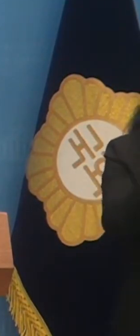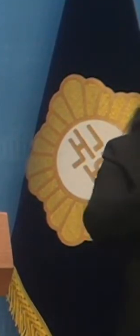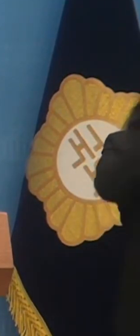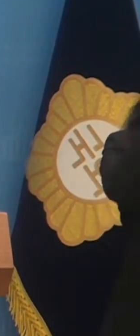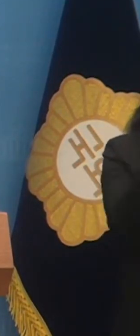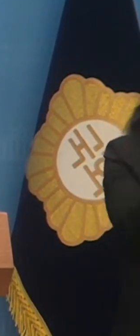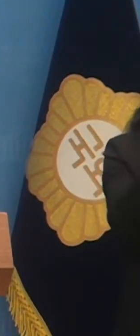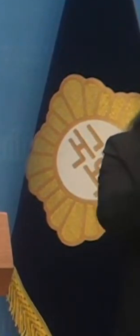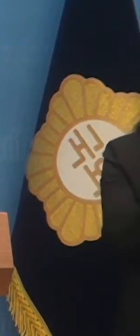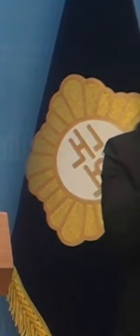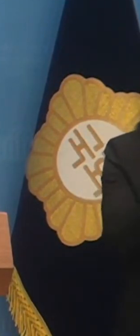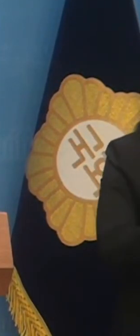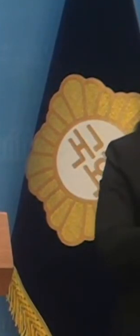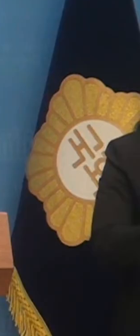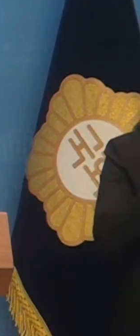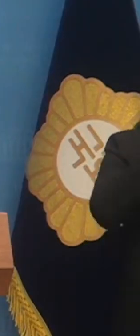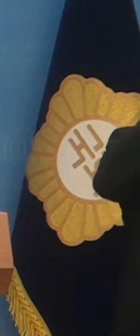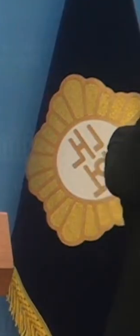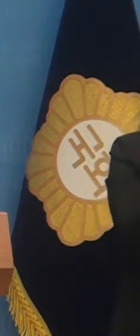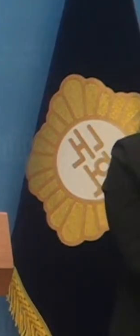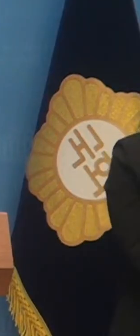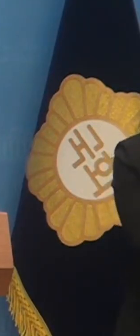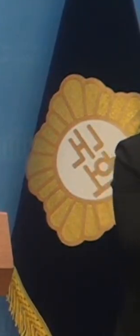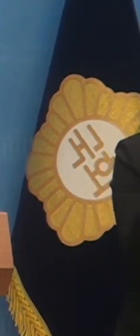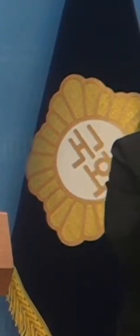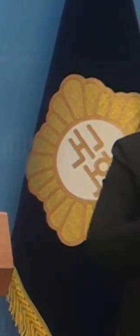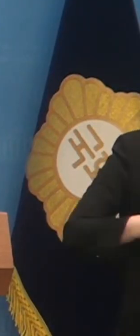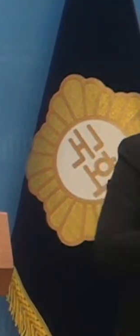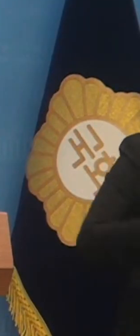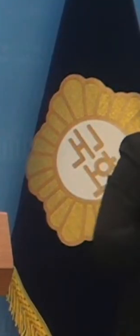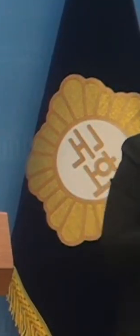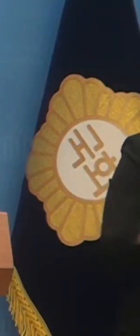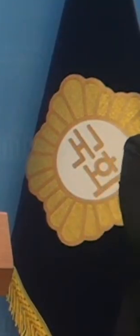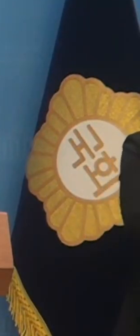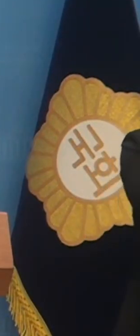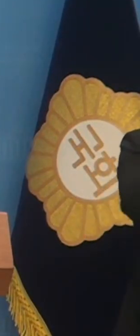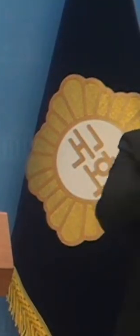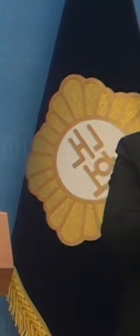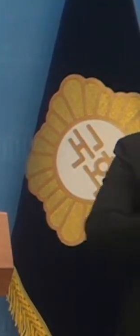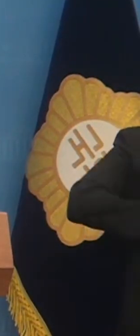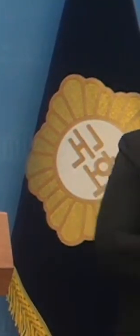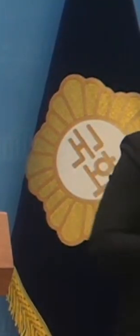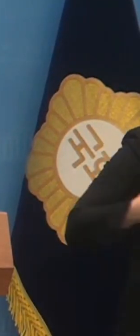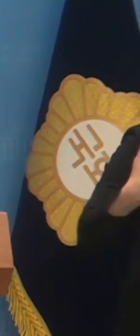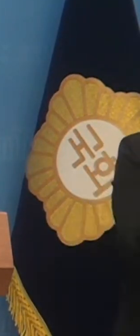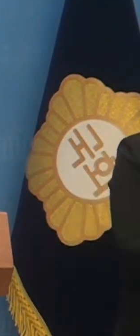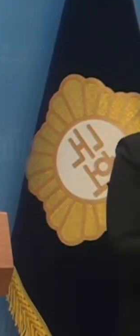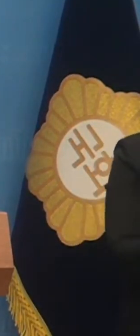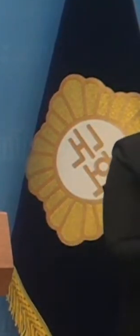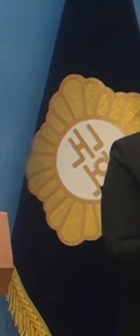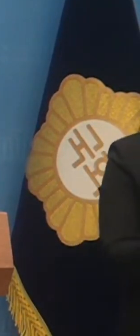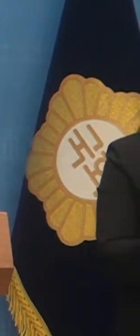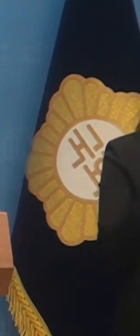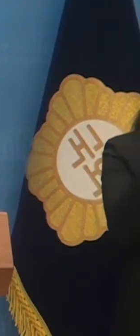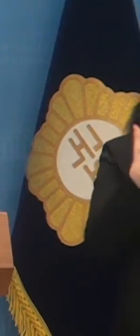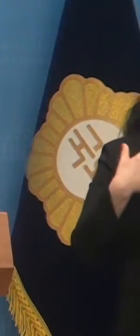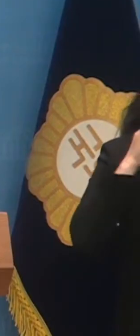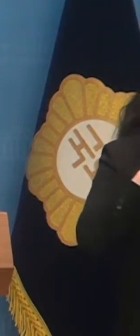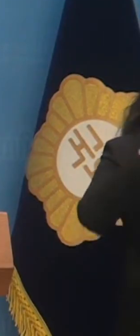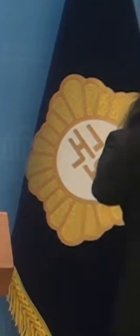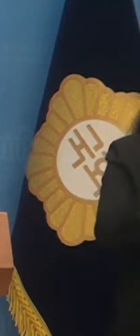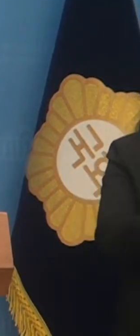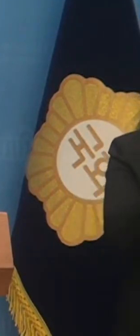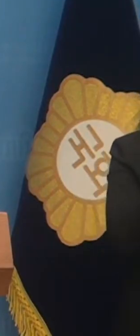회의에서 전했다는 음주사고나 비리 문제에 연루되면 엄벌에 처할 것이라는 이재명